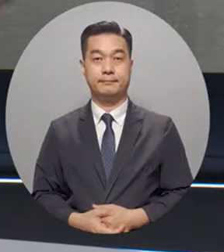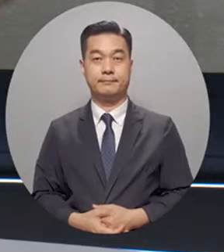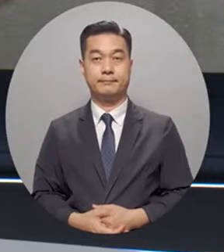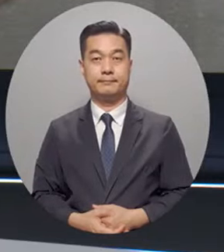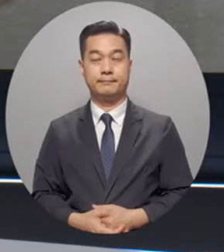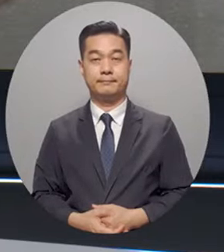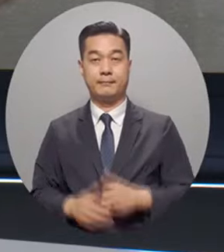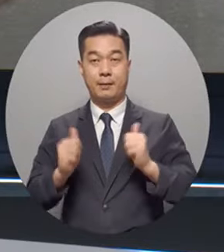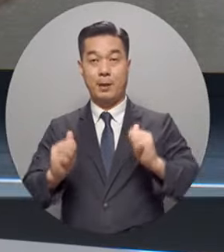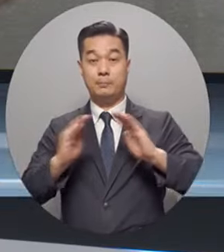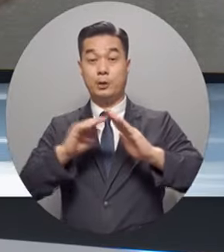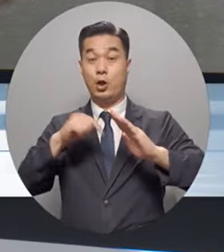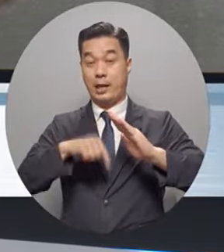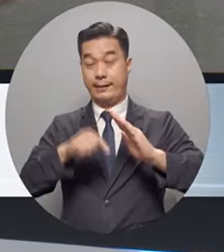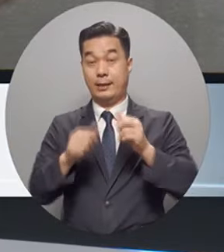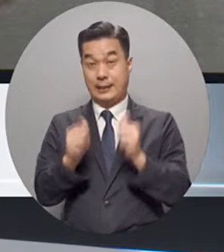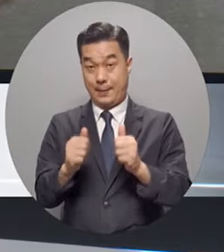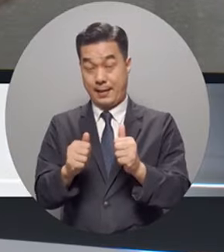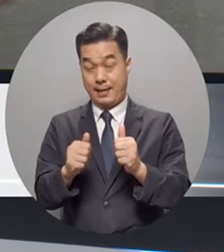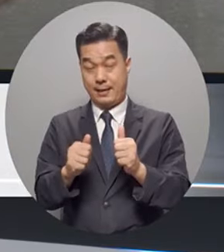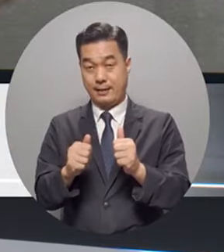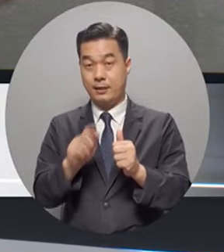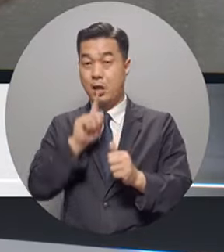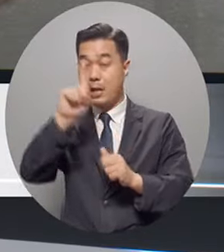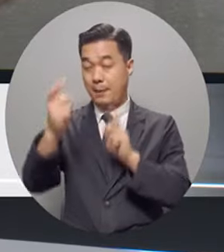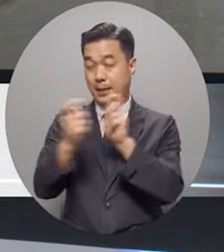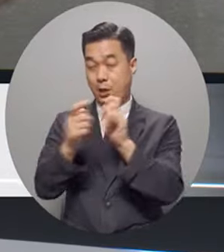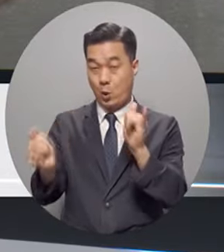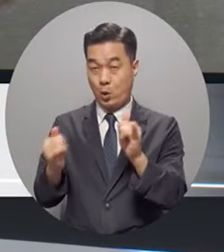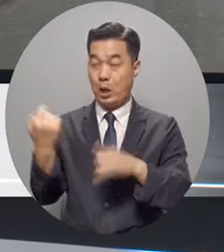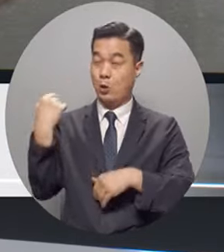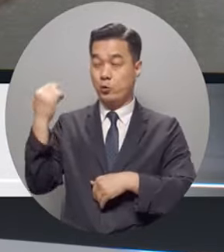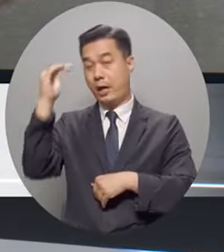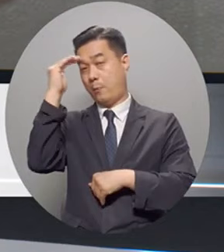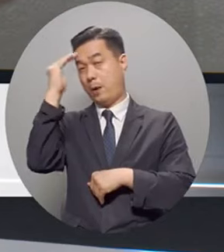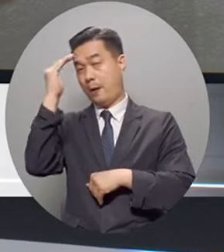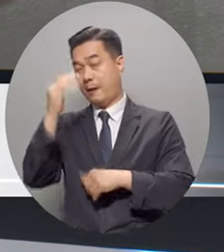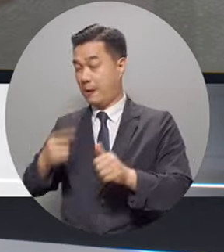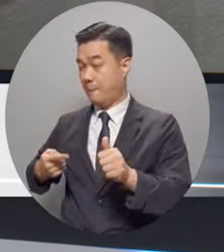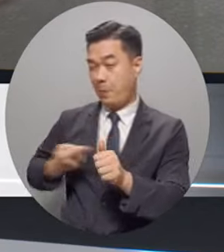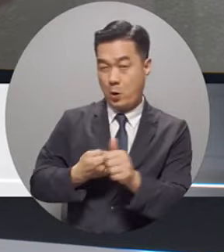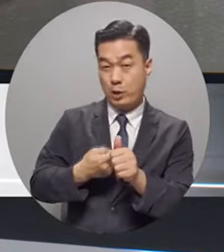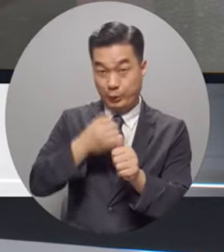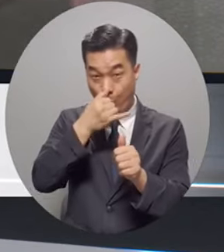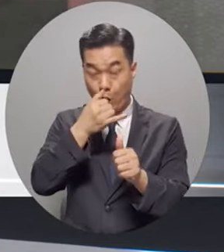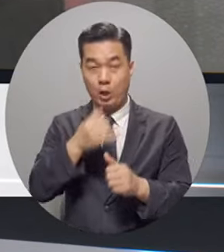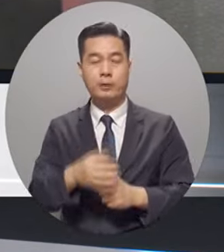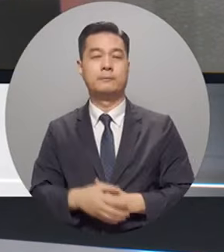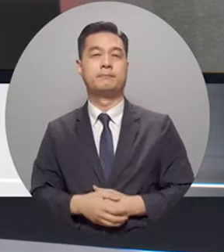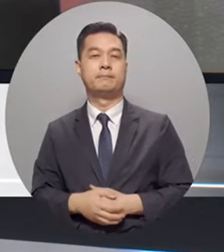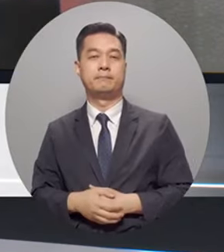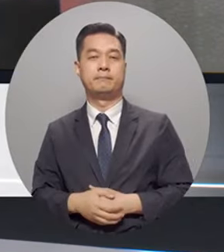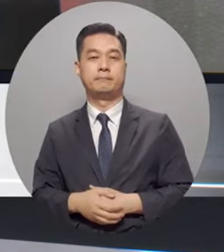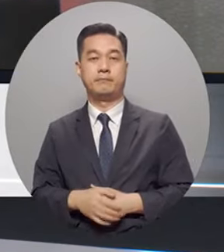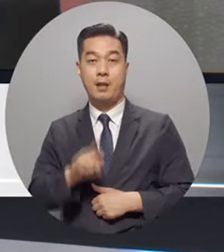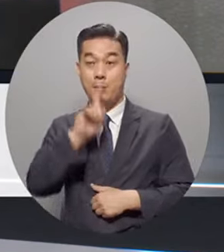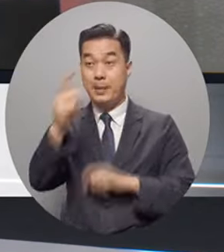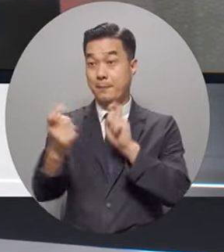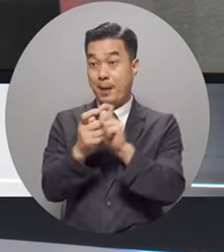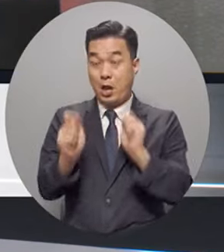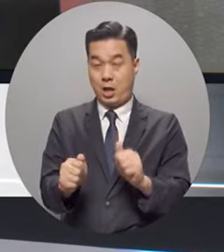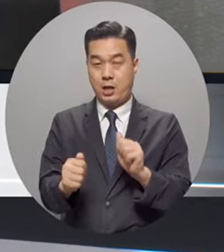법정 안에서 재판을 받던 피고인이 방청인게 피습을 당하는 일이 벌어졌습니다 피고인은 가상 자산에